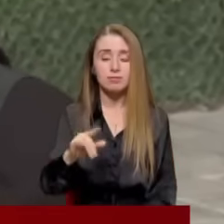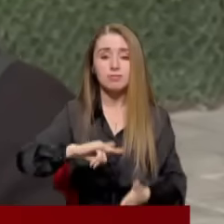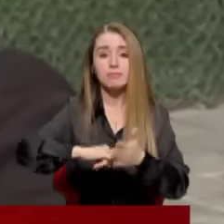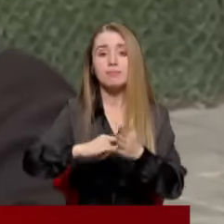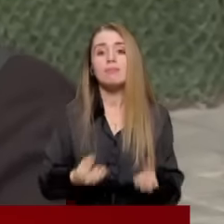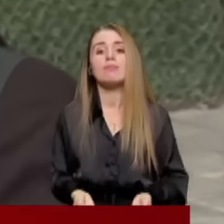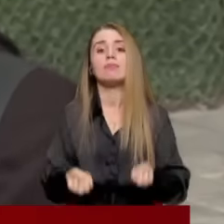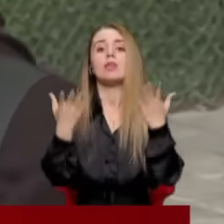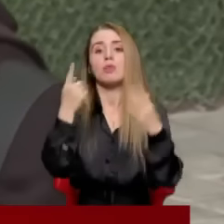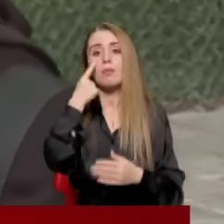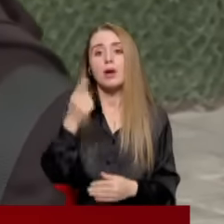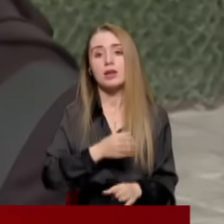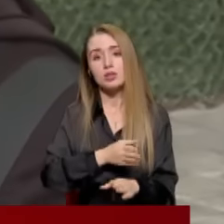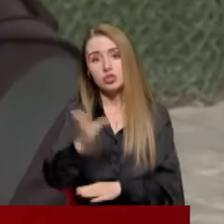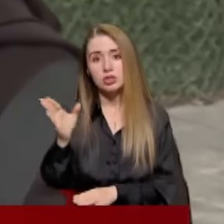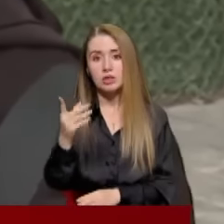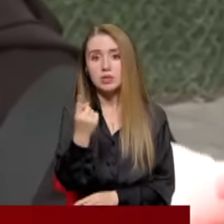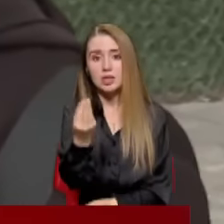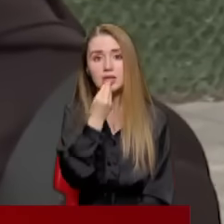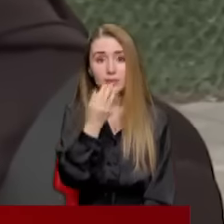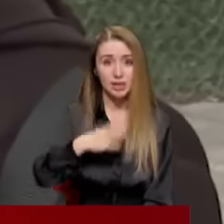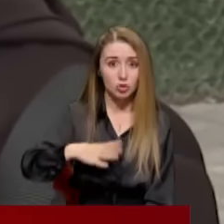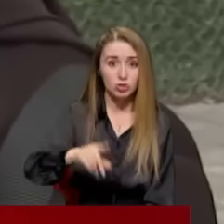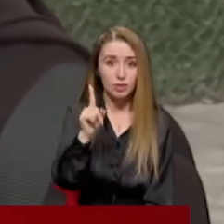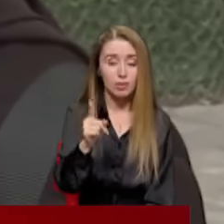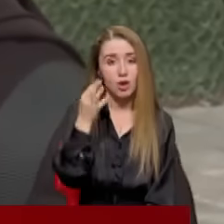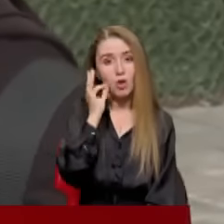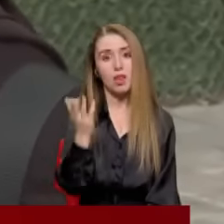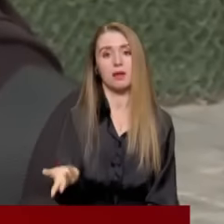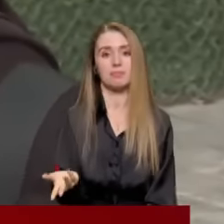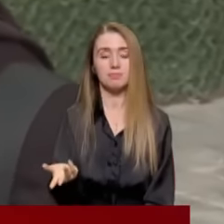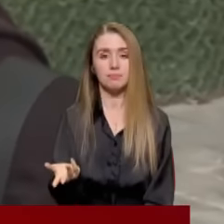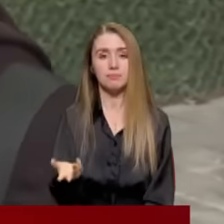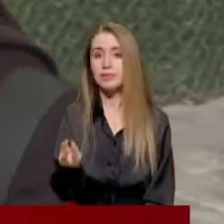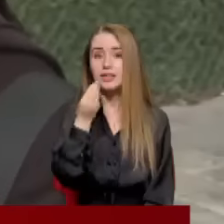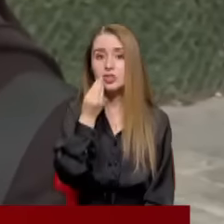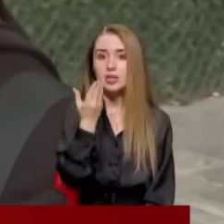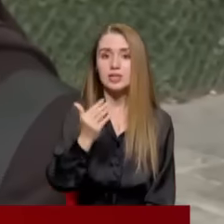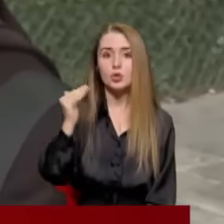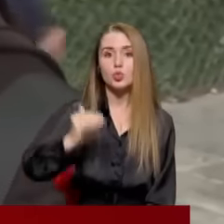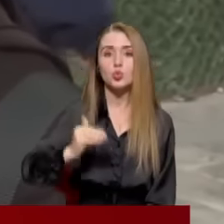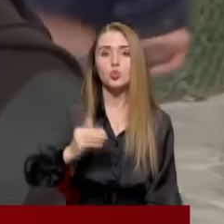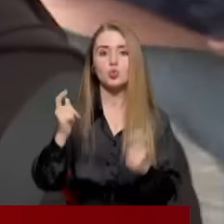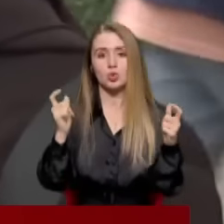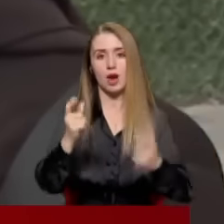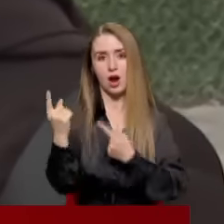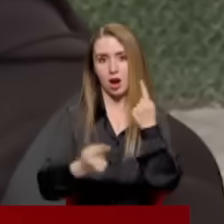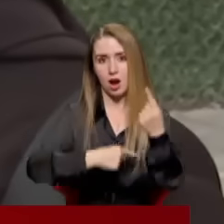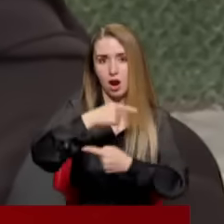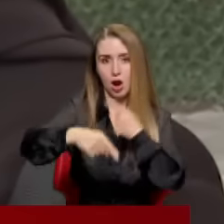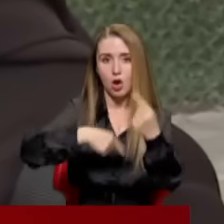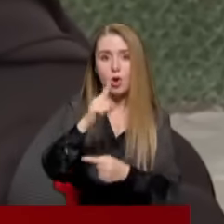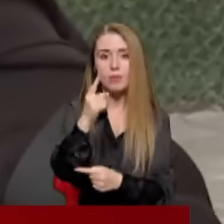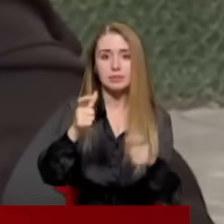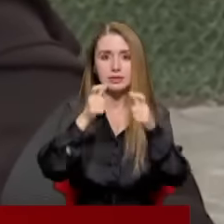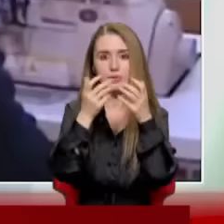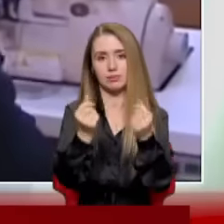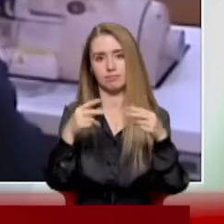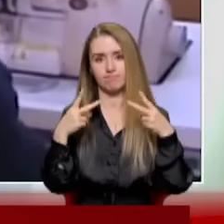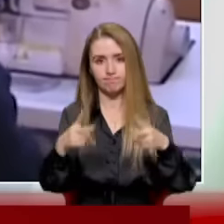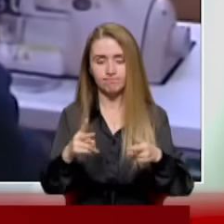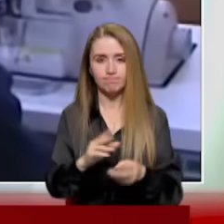ve artı bak dışarıya çıktık bir şey yiyeceğiz de o şekilde yani. Ucuz bir yer arıyoruz. Sadece bir tane simit